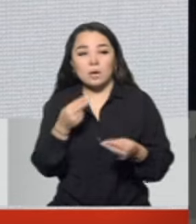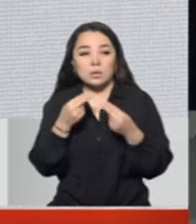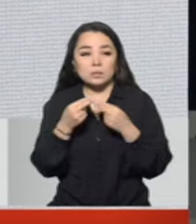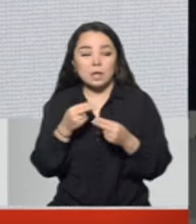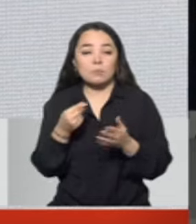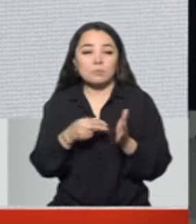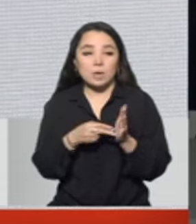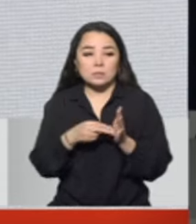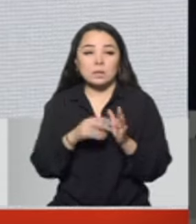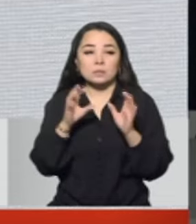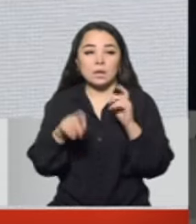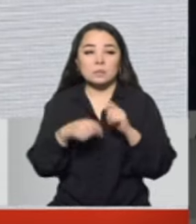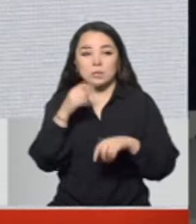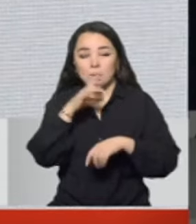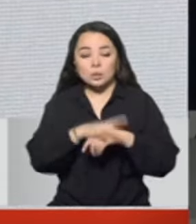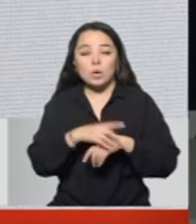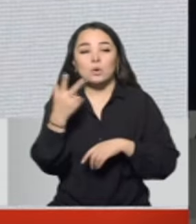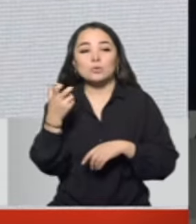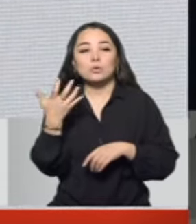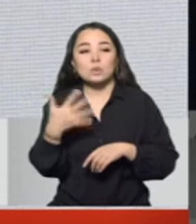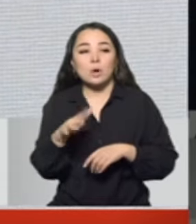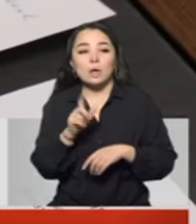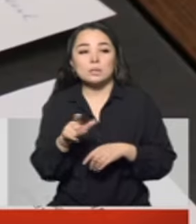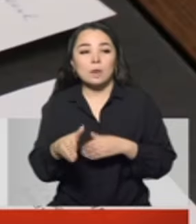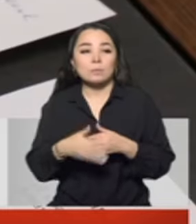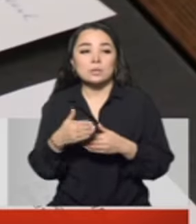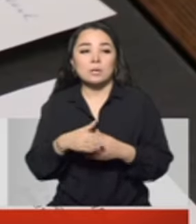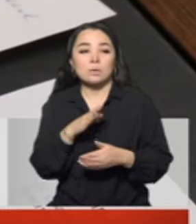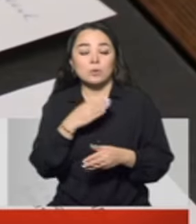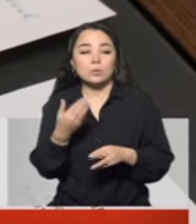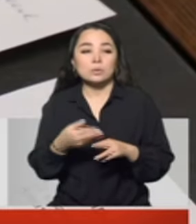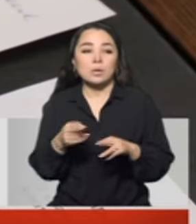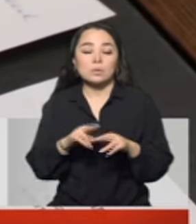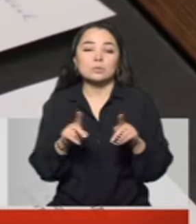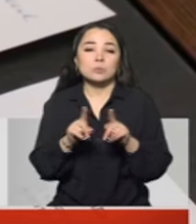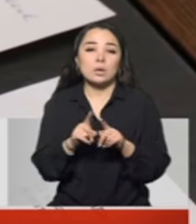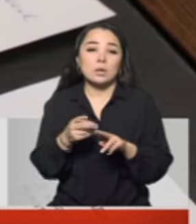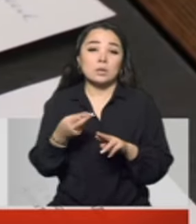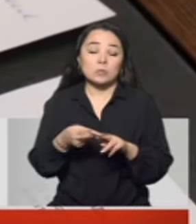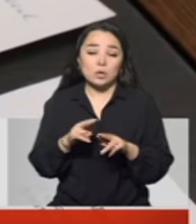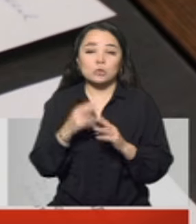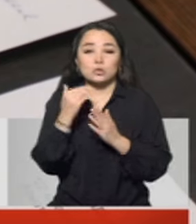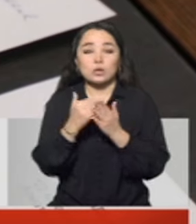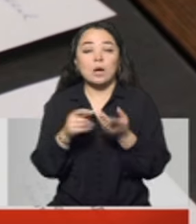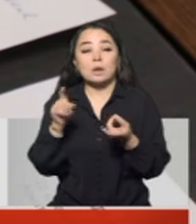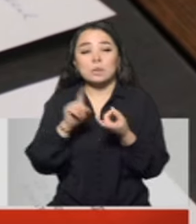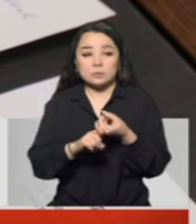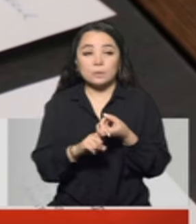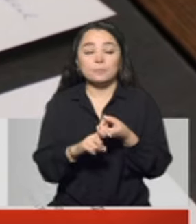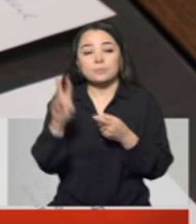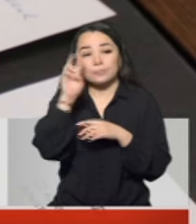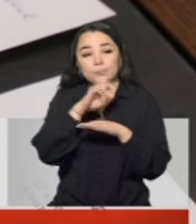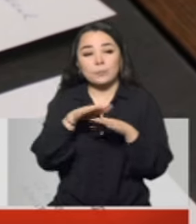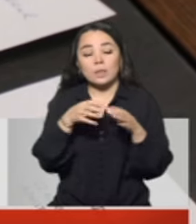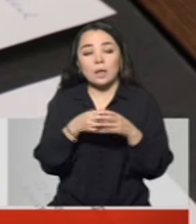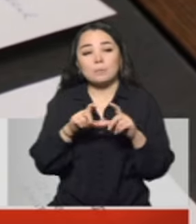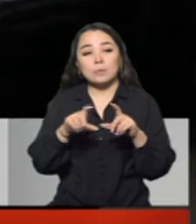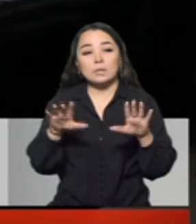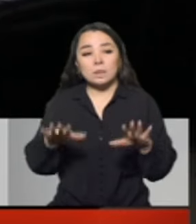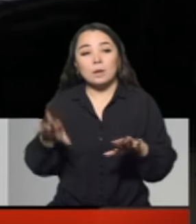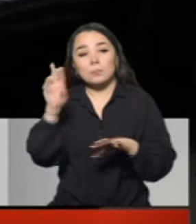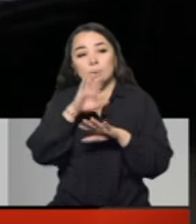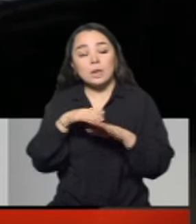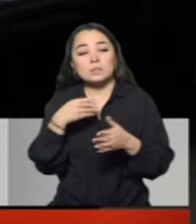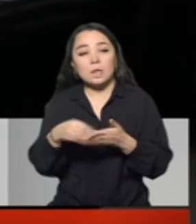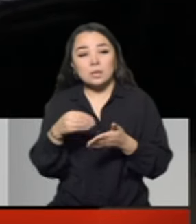түлік бағасын заңсыз көтерген 350 адам жауапқа тартылды. Сондай ақ дәл осы жүйенің арқасында мемлекеттік мекемелердегі